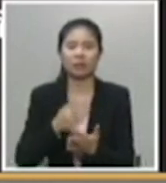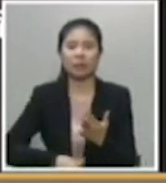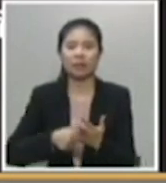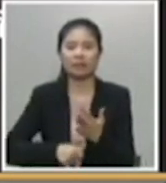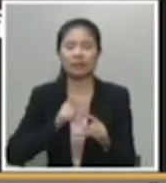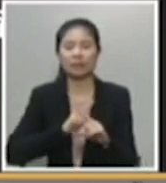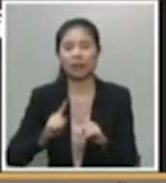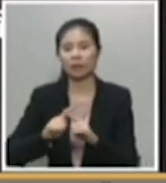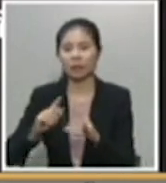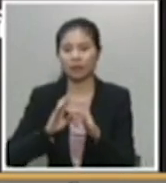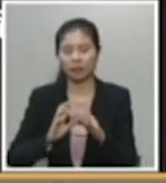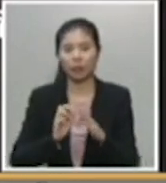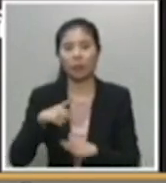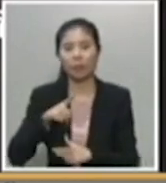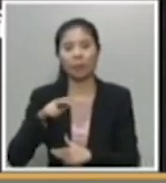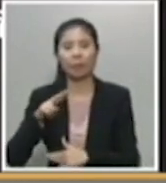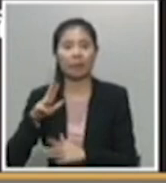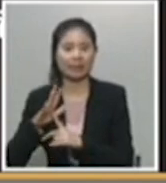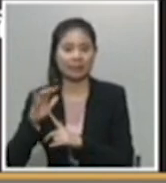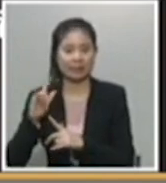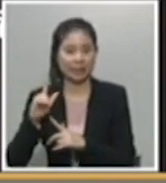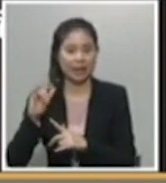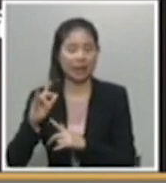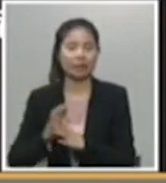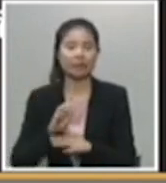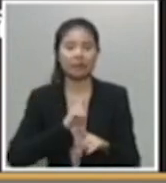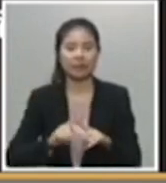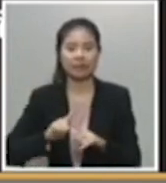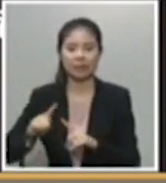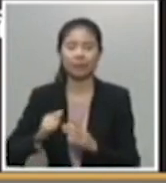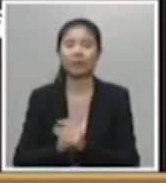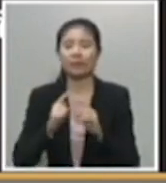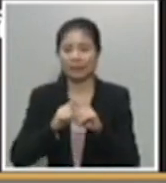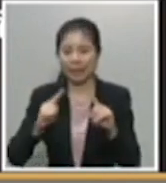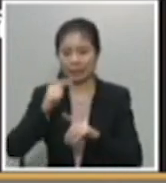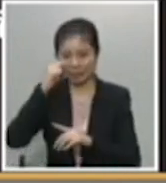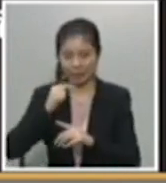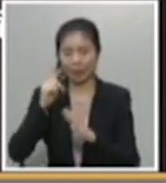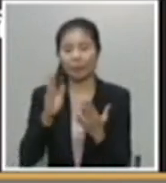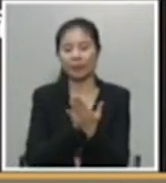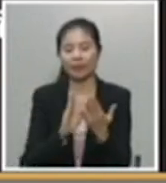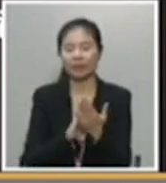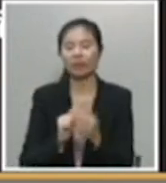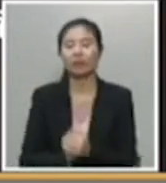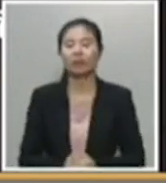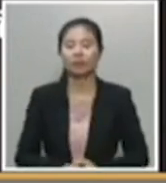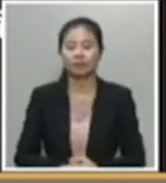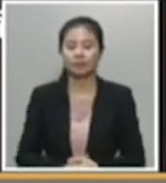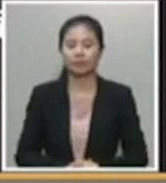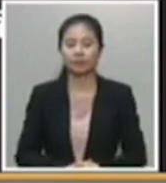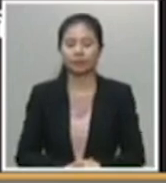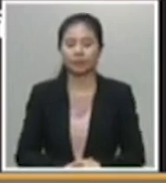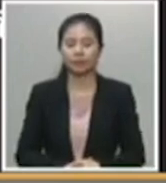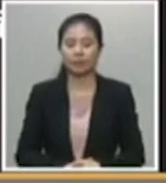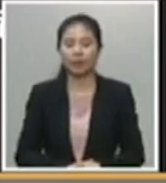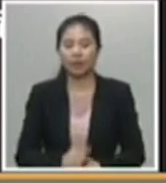งค่านิยมปรัชญาแล้วก็ยุทธศาสตร์ของประเทศเขาซึ่งแน่นอนที่สุดต่างกับของเราคราวนี้ในส่วนของเรานะครับถ้าดูตามประมาณ